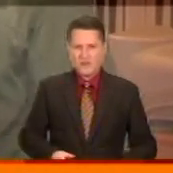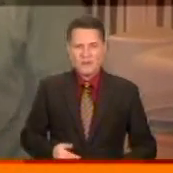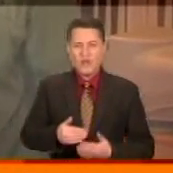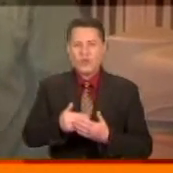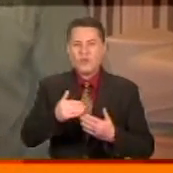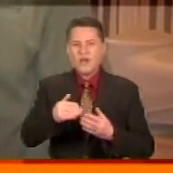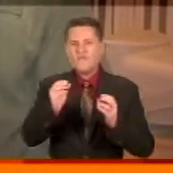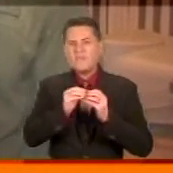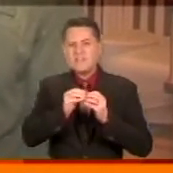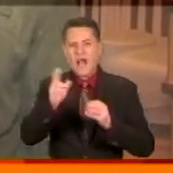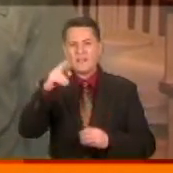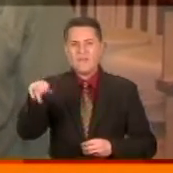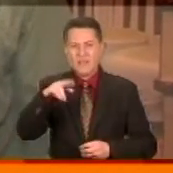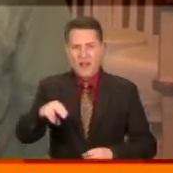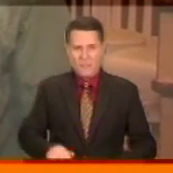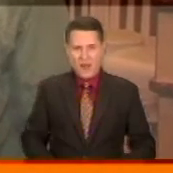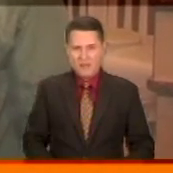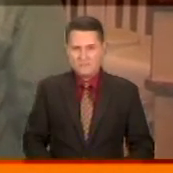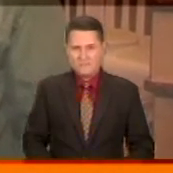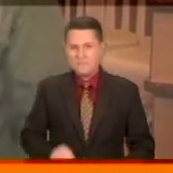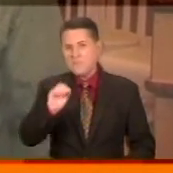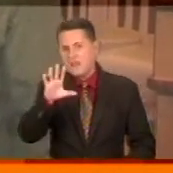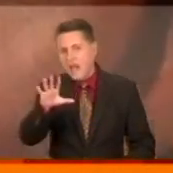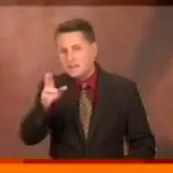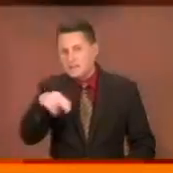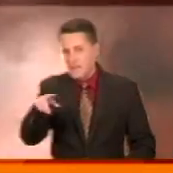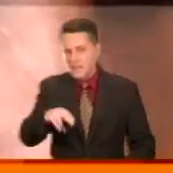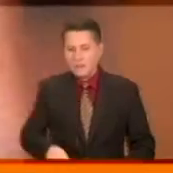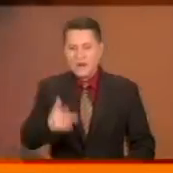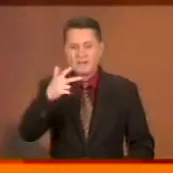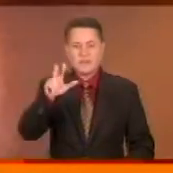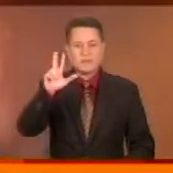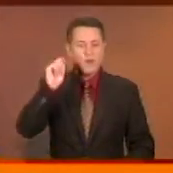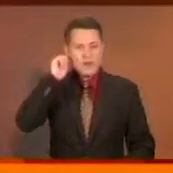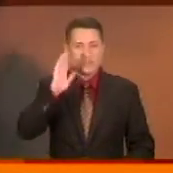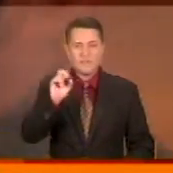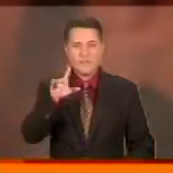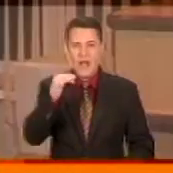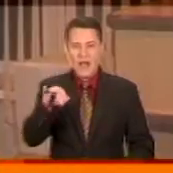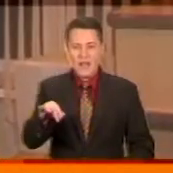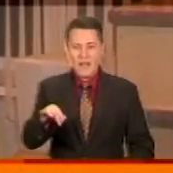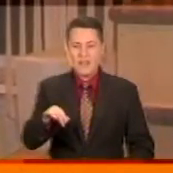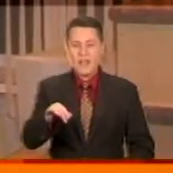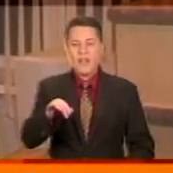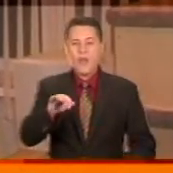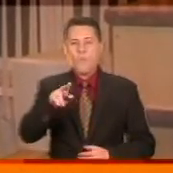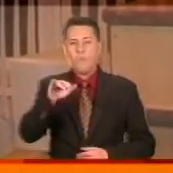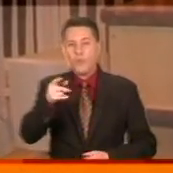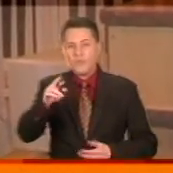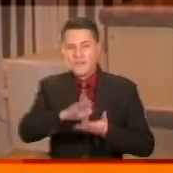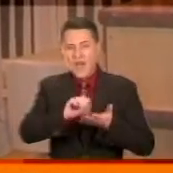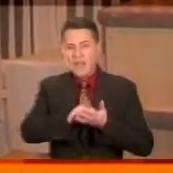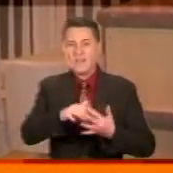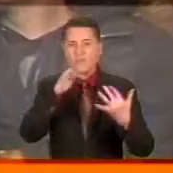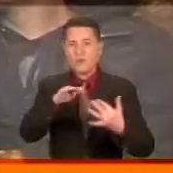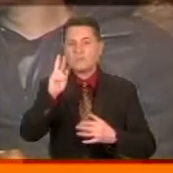десь 10 декабря, 12 декабря. Давно. 33-річний Віталій Путілін на псевдопутя на фронті вже майже